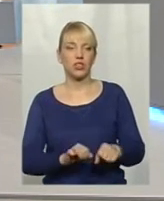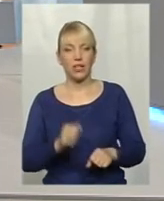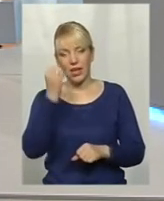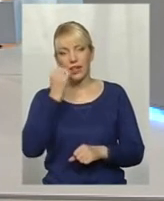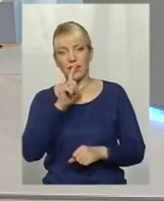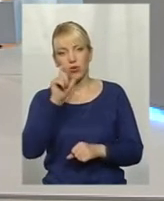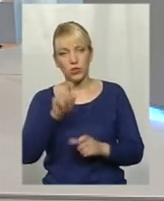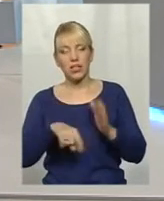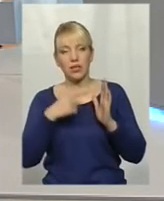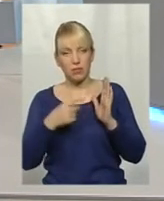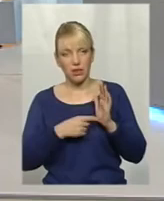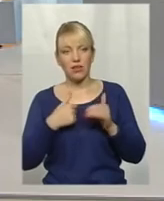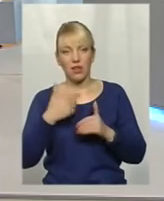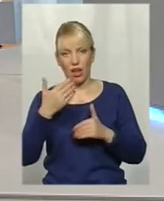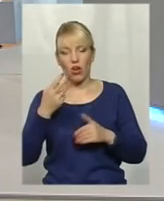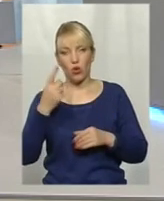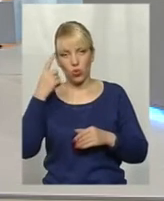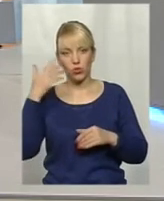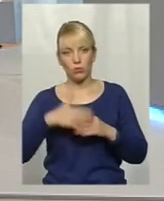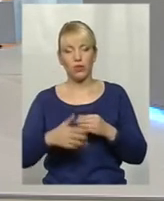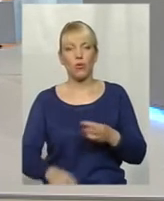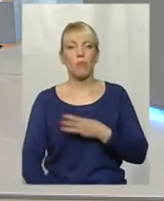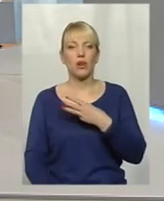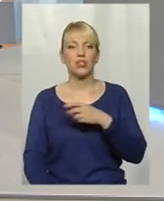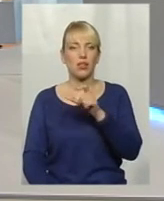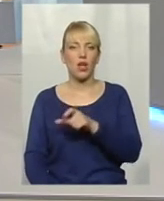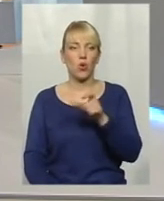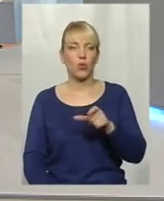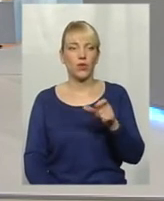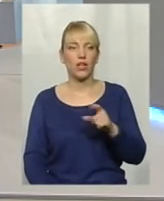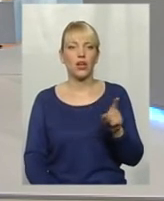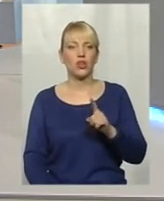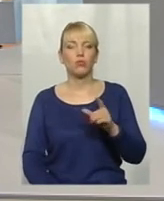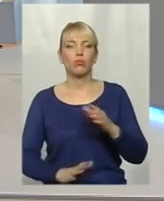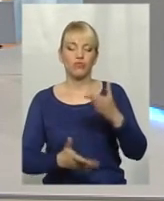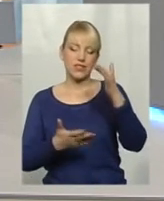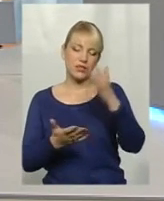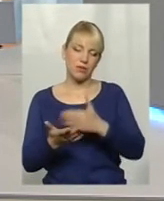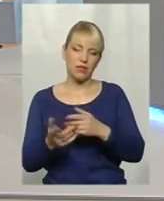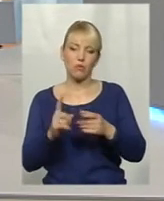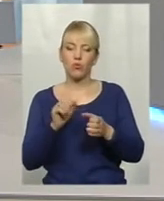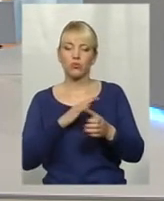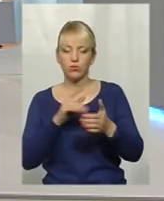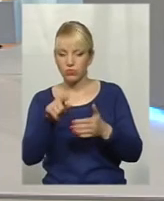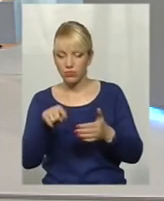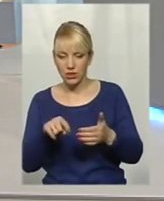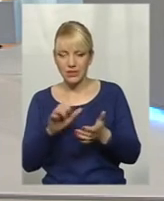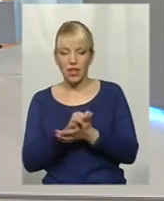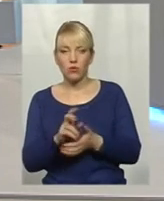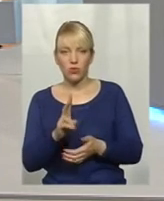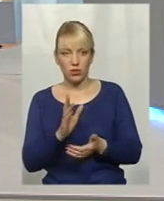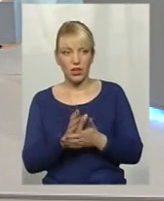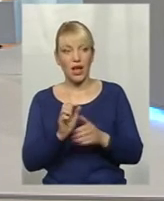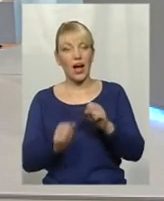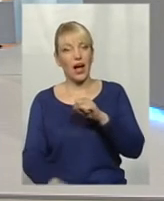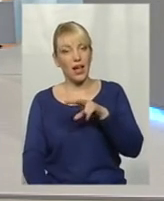питання. Я, можливо, розумію бажання людей когось там вибрати собі списку, можливо, там когось знайомий якийсь адвокат є, але, на